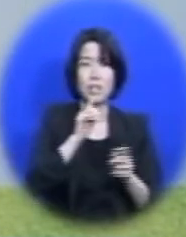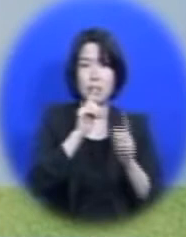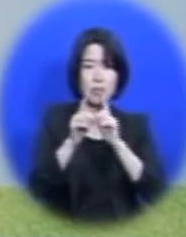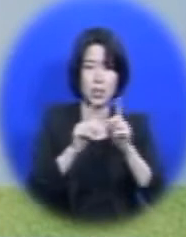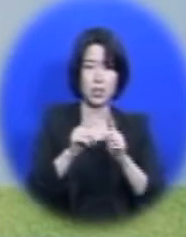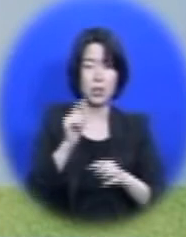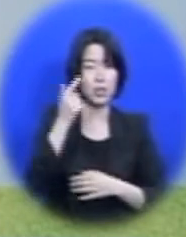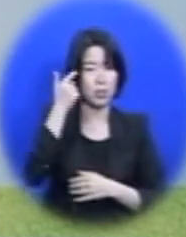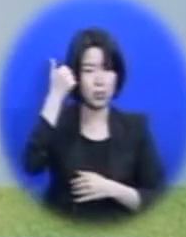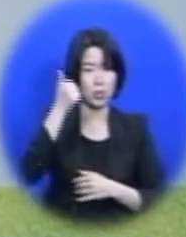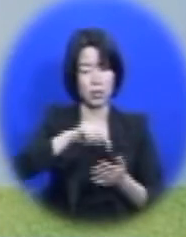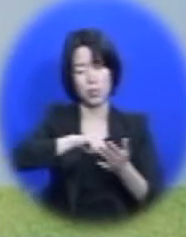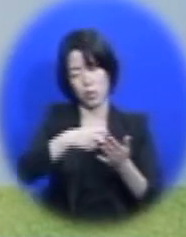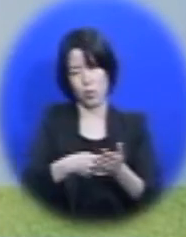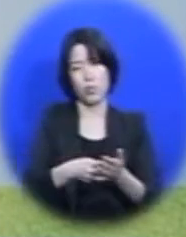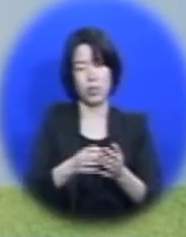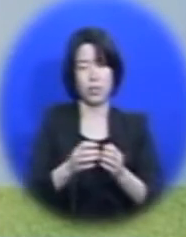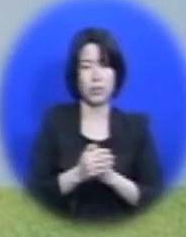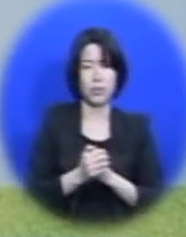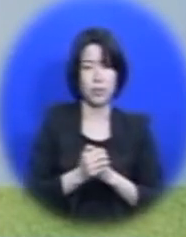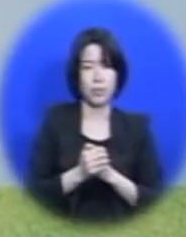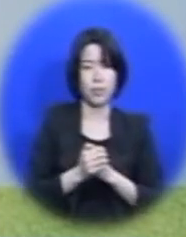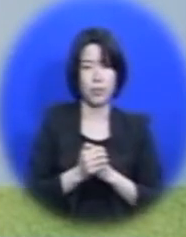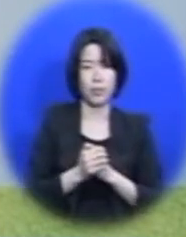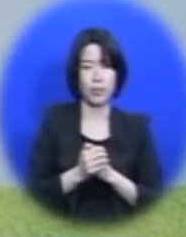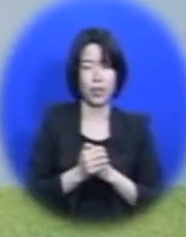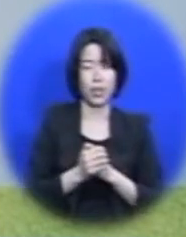그 목사님이 꼬꾸라졌어요.